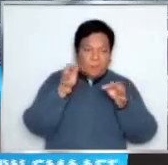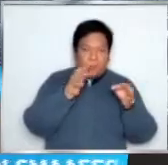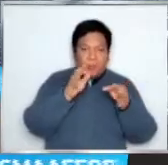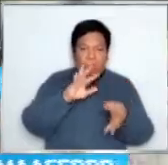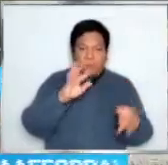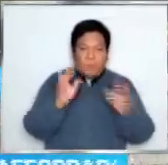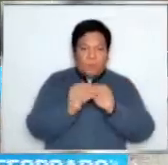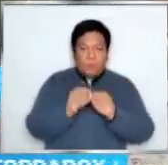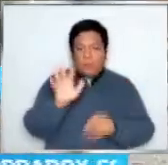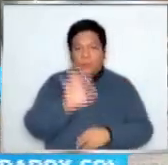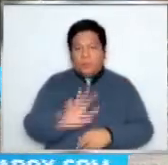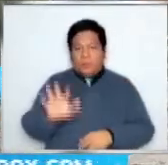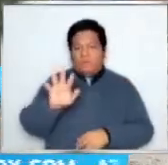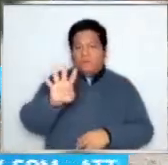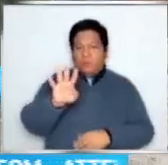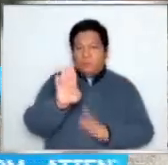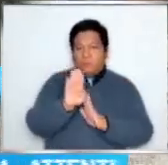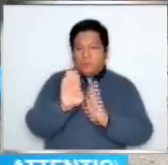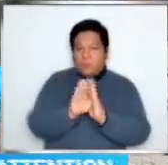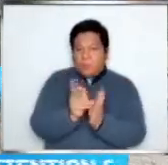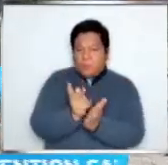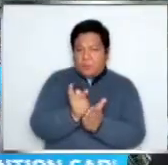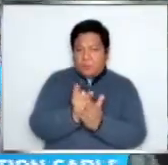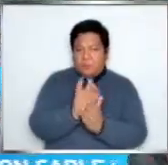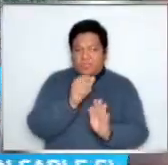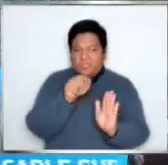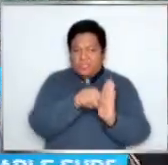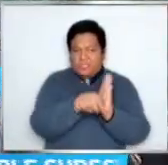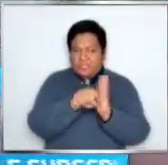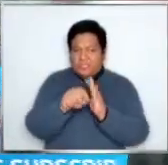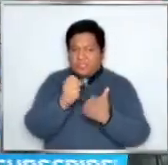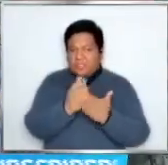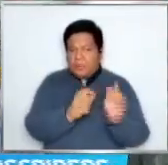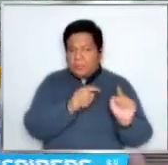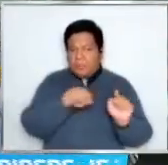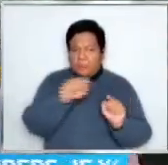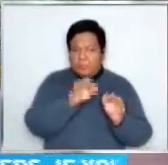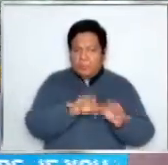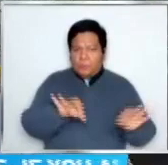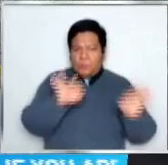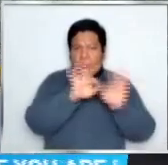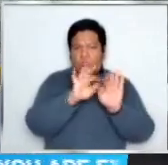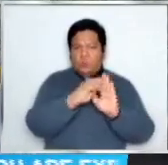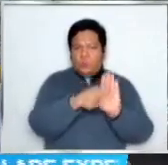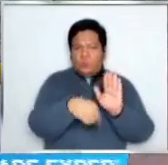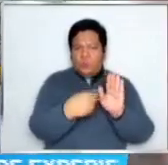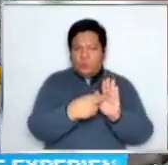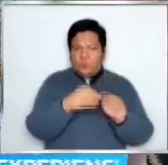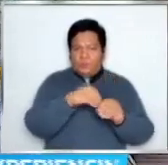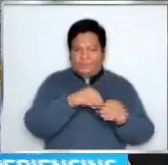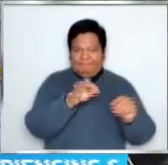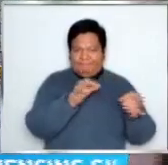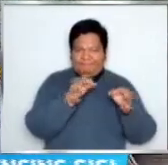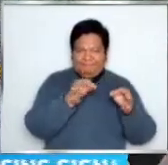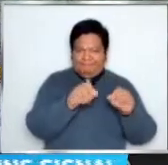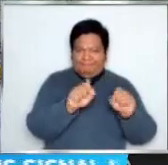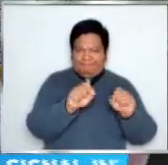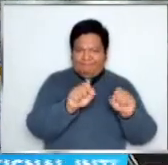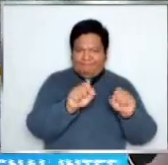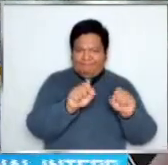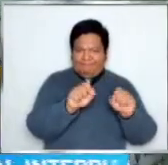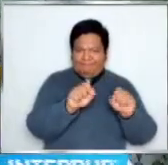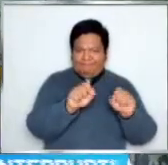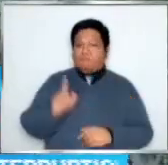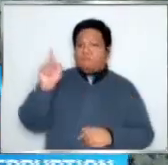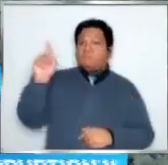bilyong piso at pagkakapatay sa ilang main players ng grupo. And because of those unfortunate incidents, we have learned lessons